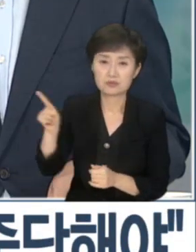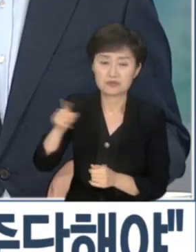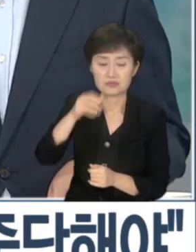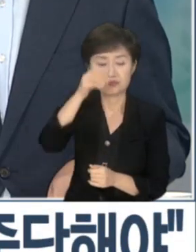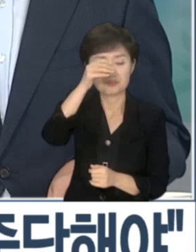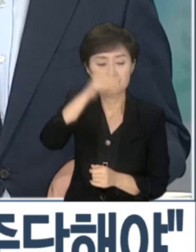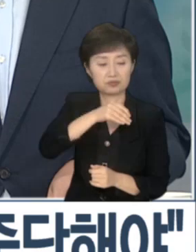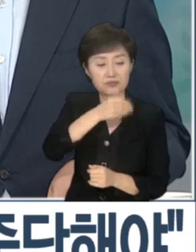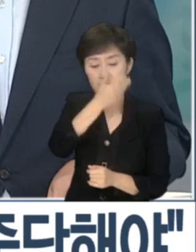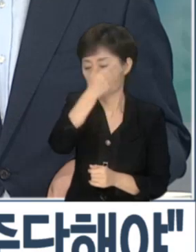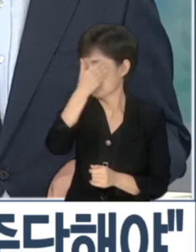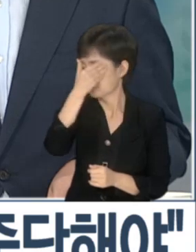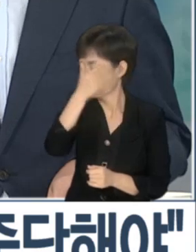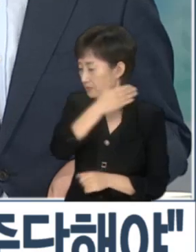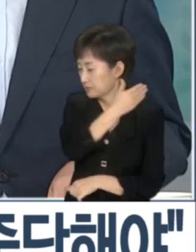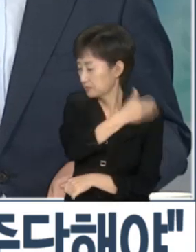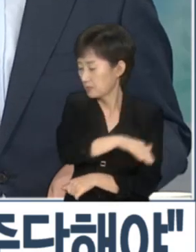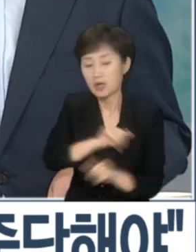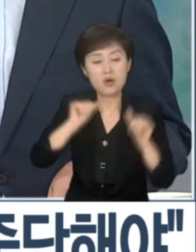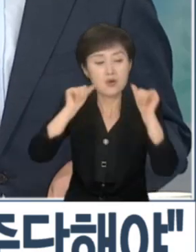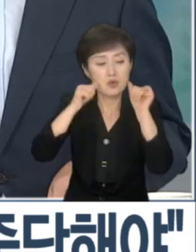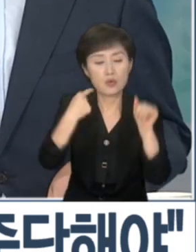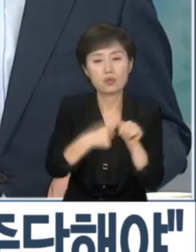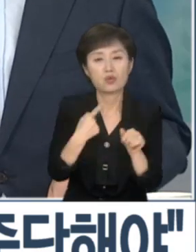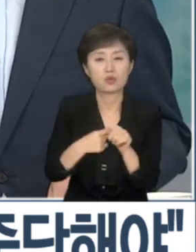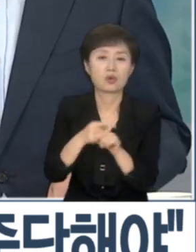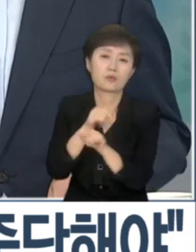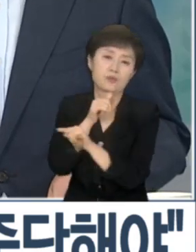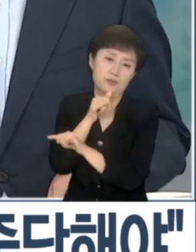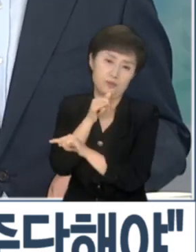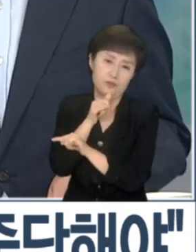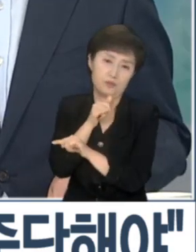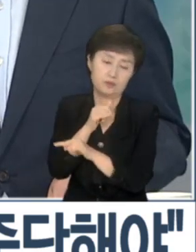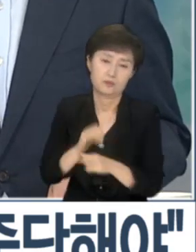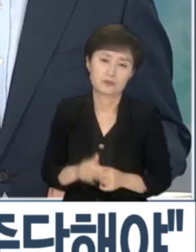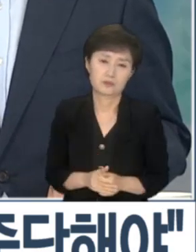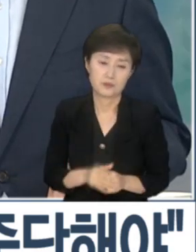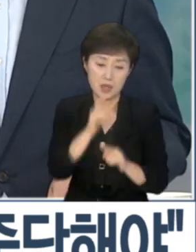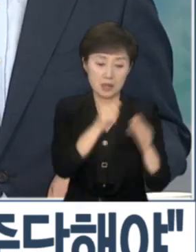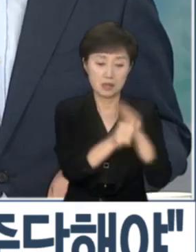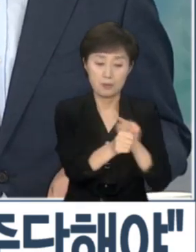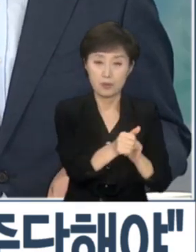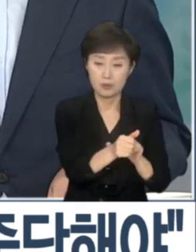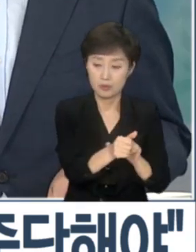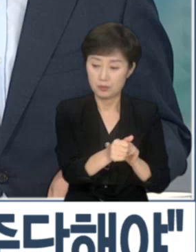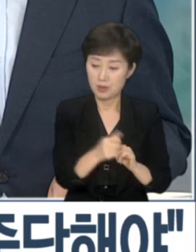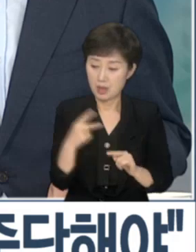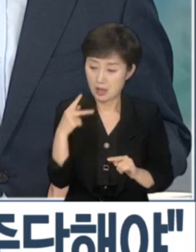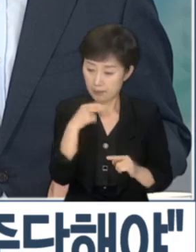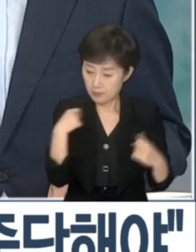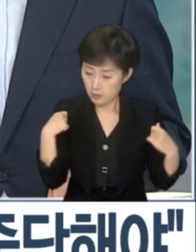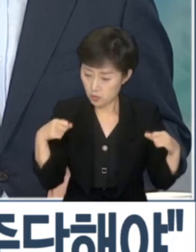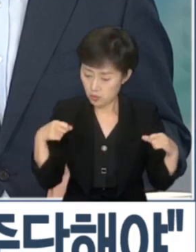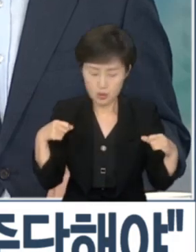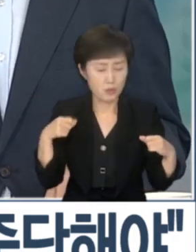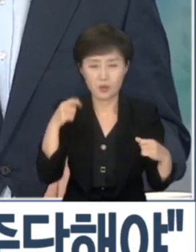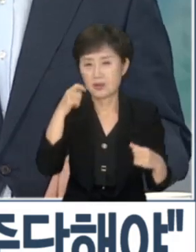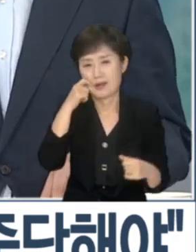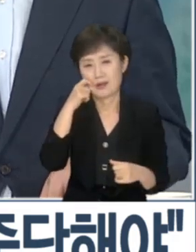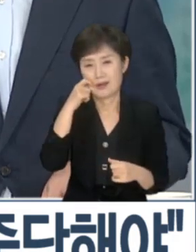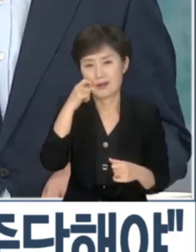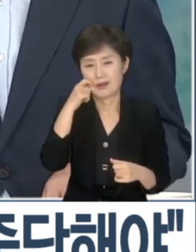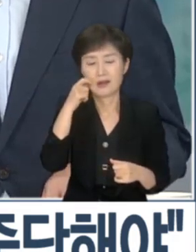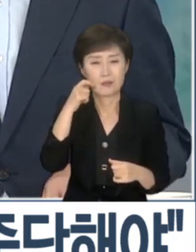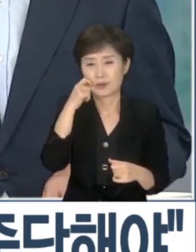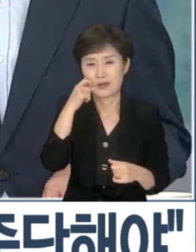대표의 단식을 여전히 조롱하고 있어요 그러면 이재명 대표가 어떻게 중단할 수 있겠습니까 중단하고